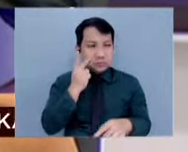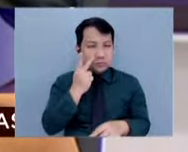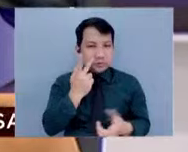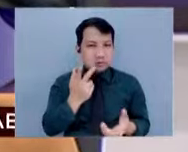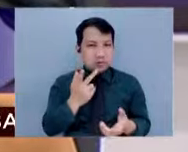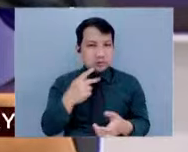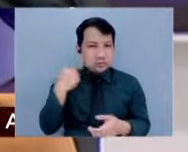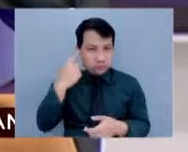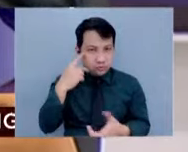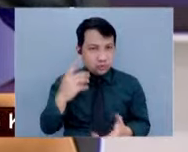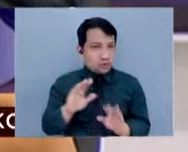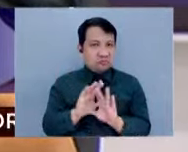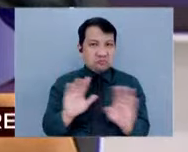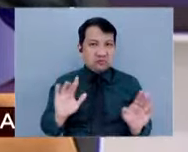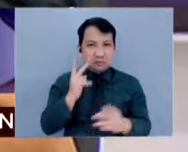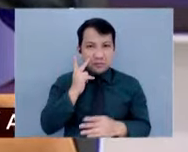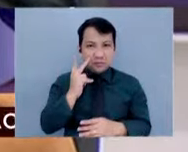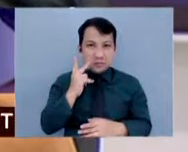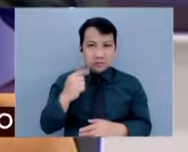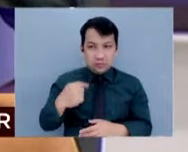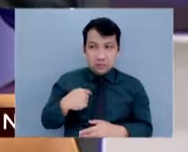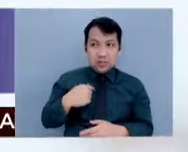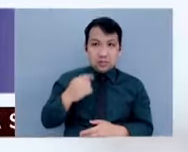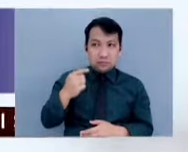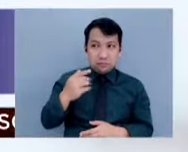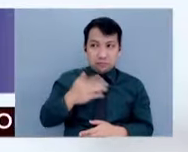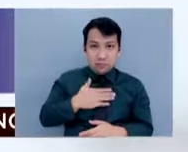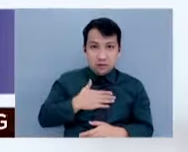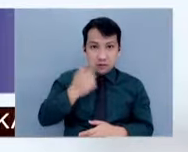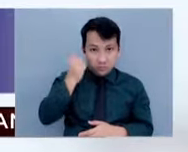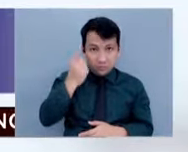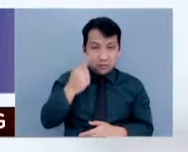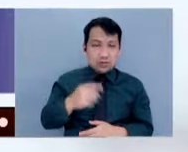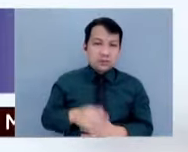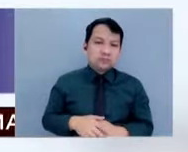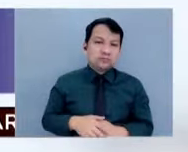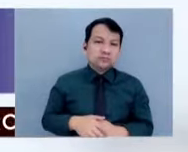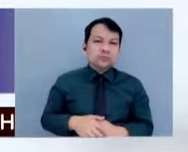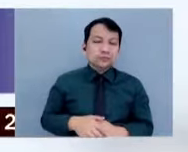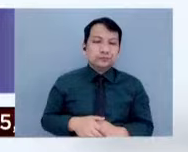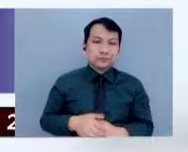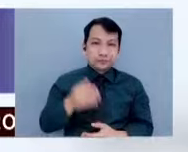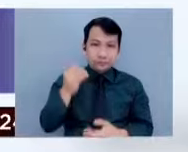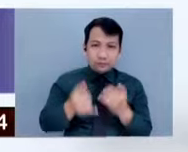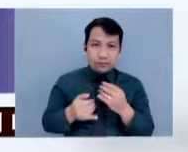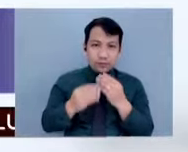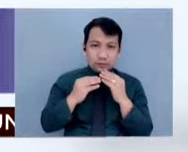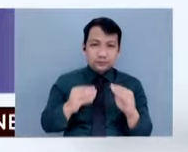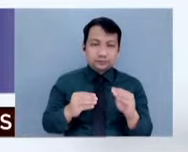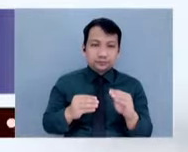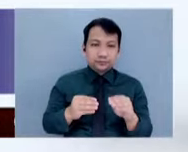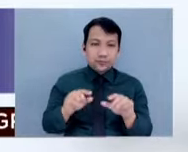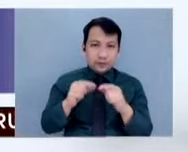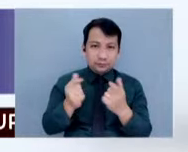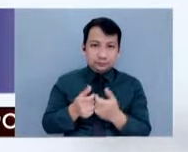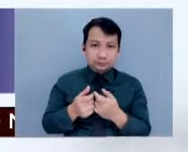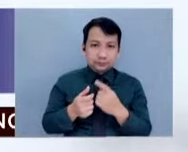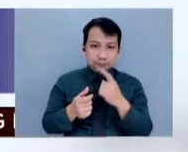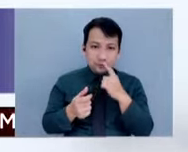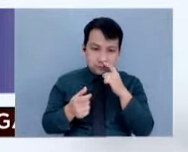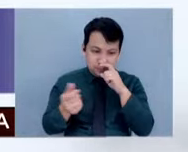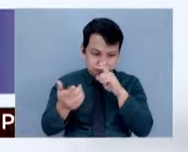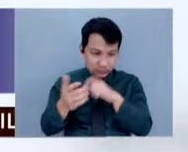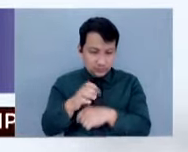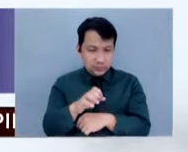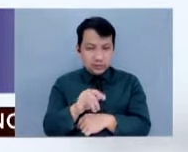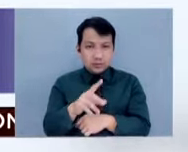doon sa aking pagkakaintindi. Sa pinakabagong pahayag ng kampo ni Teves, walang extradition treaty